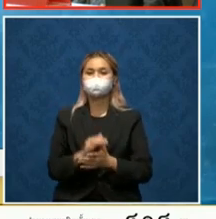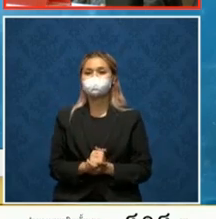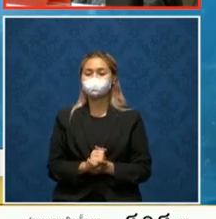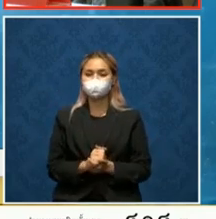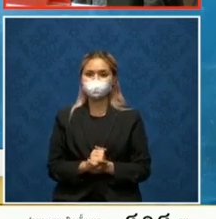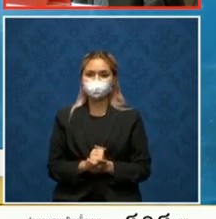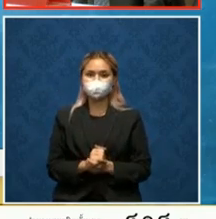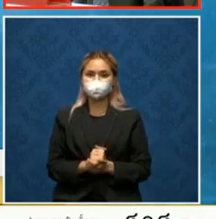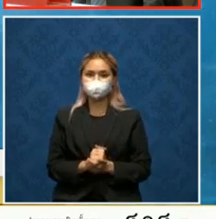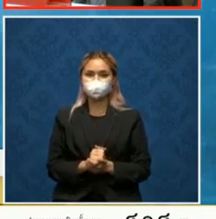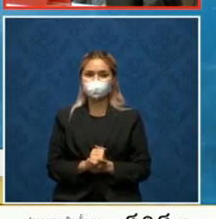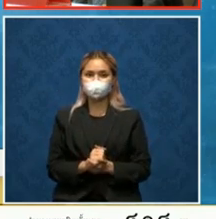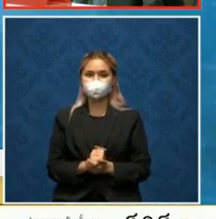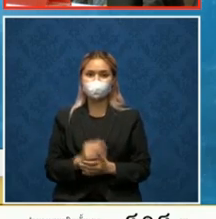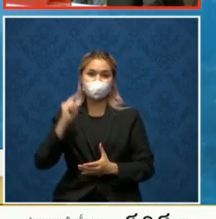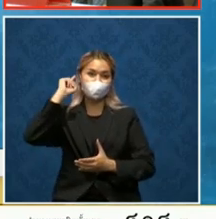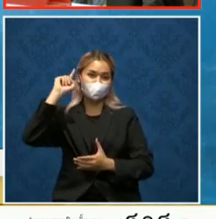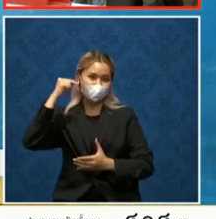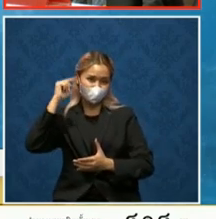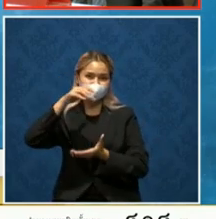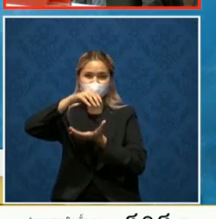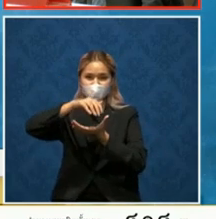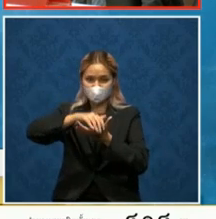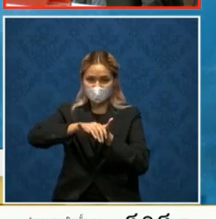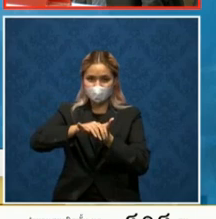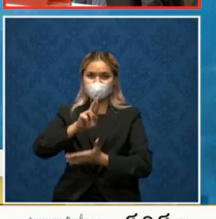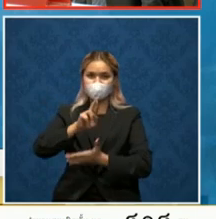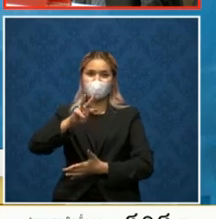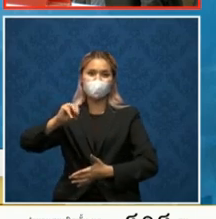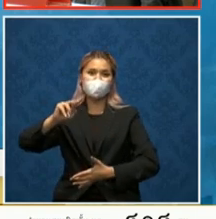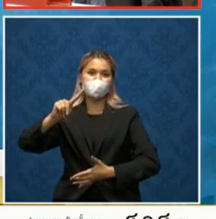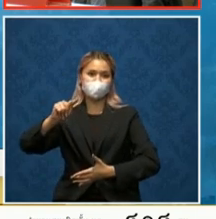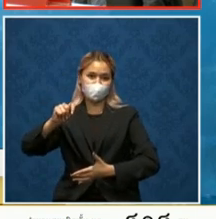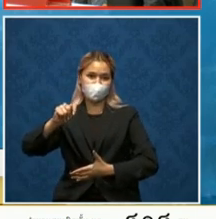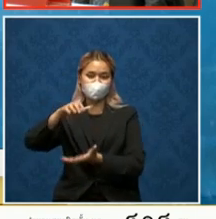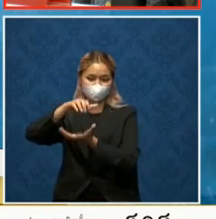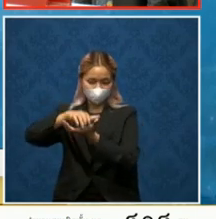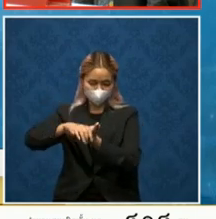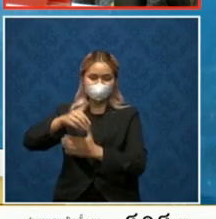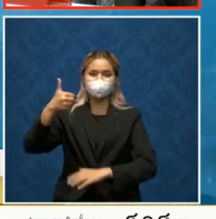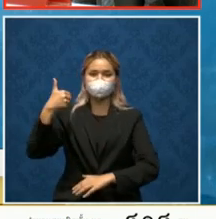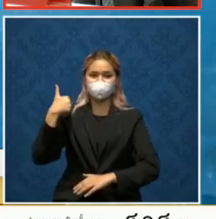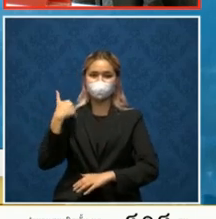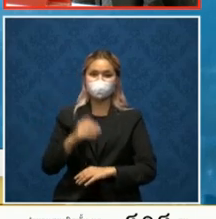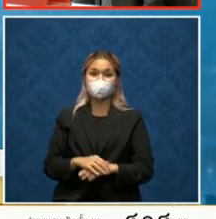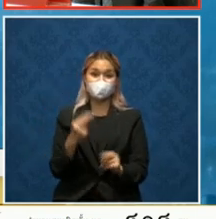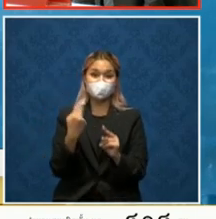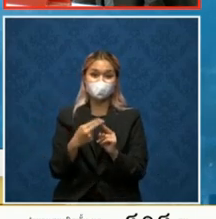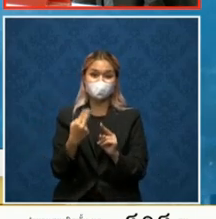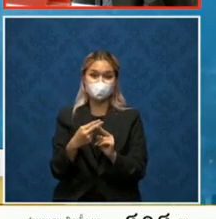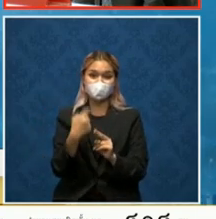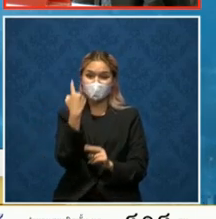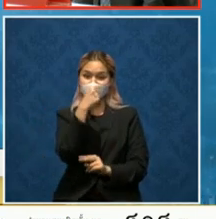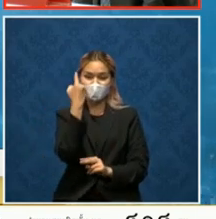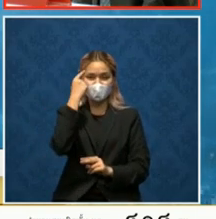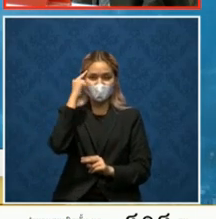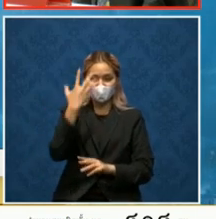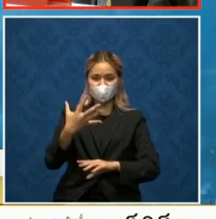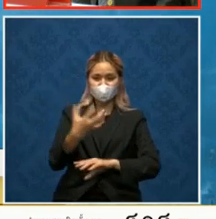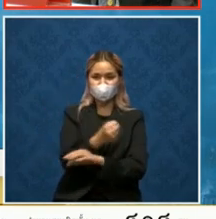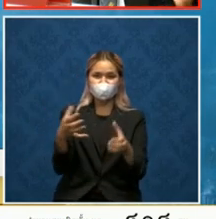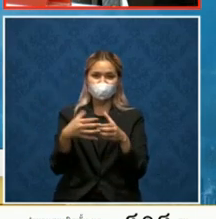มีภรรยาเป็นรัฐมนตรีอยู่ในรัฐบาลนี้ด้วยผมไม่ต้องเอ่ยชื่อว่าพรรคไหน